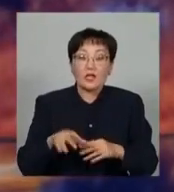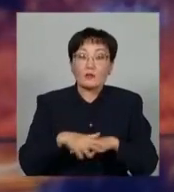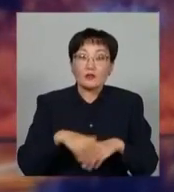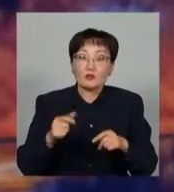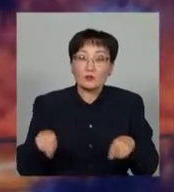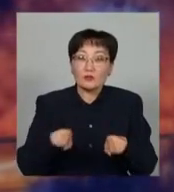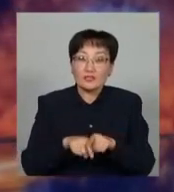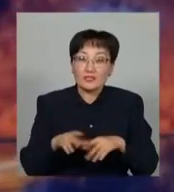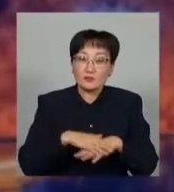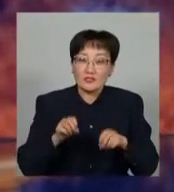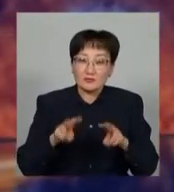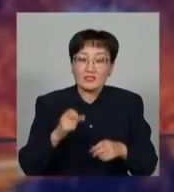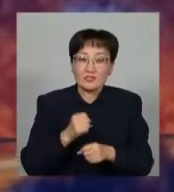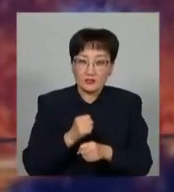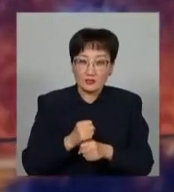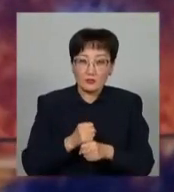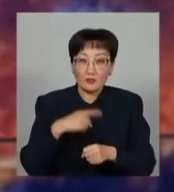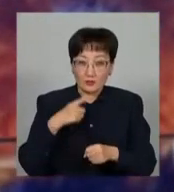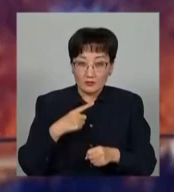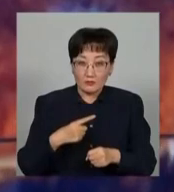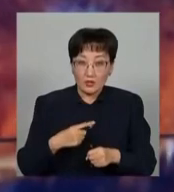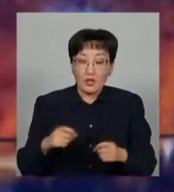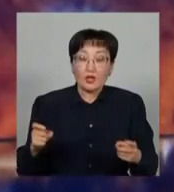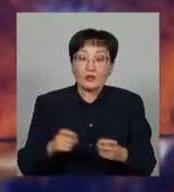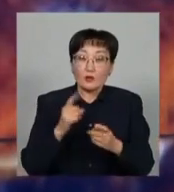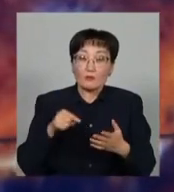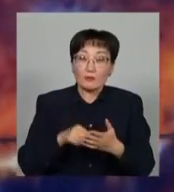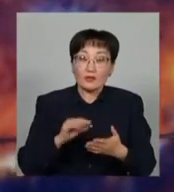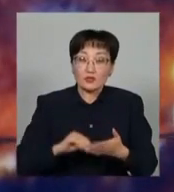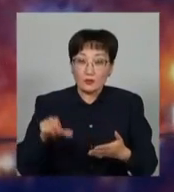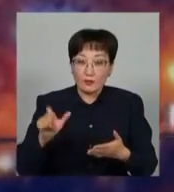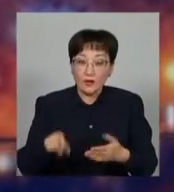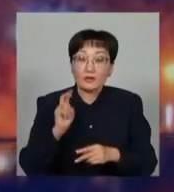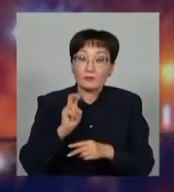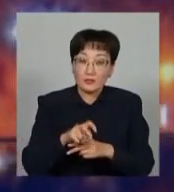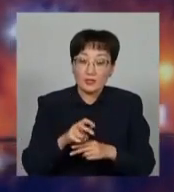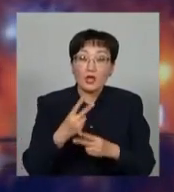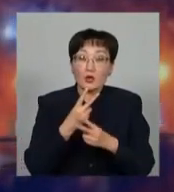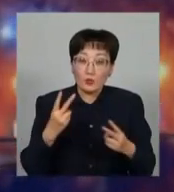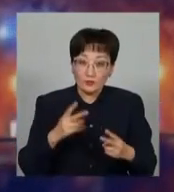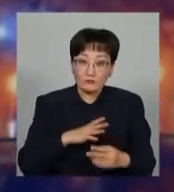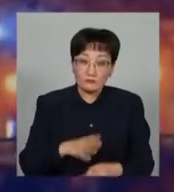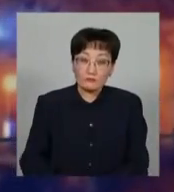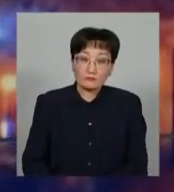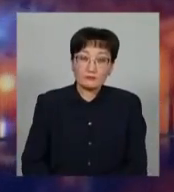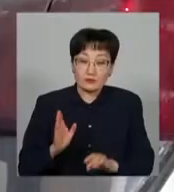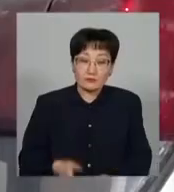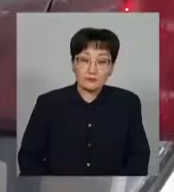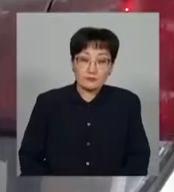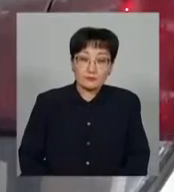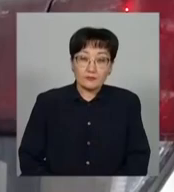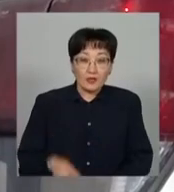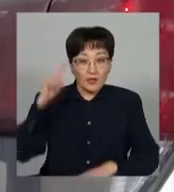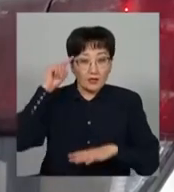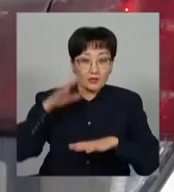тұрғыны мұны тұрғындар әдейі ұйымдастырды деп ақталды. Даулы мәселеге әріптесім Әлібек Шынтемір барып шындық іздеп қайтты.